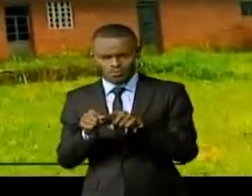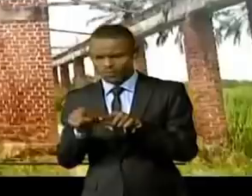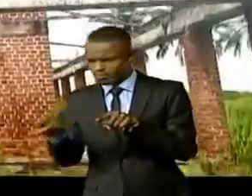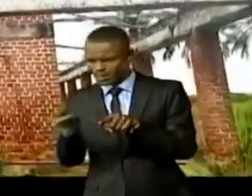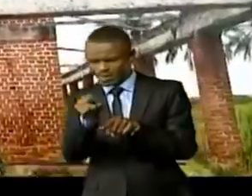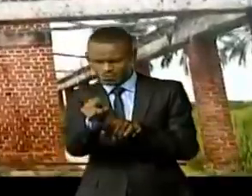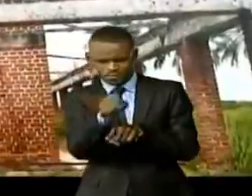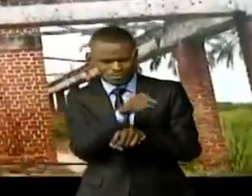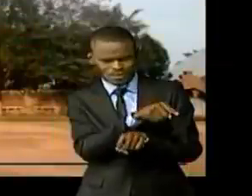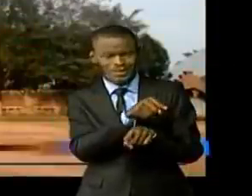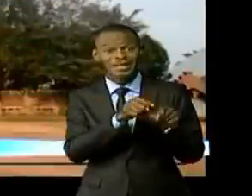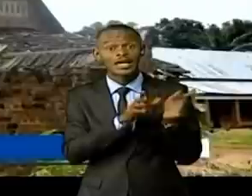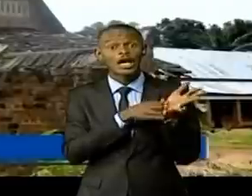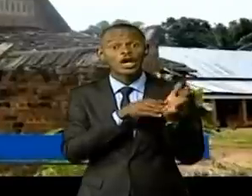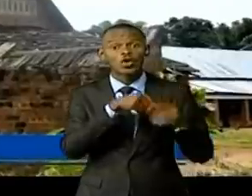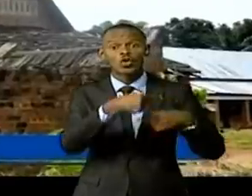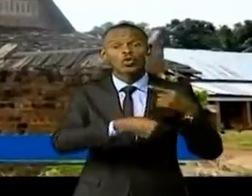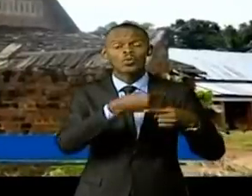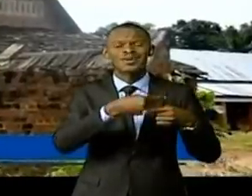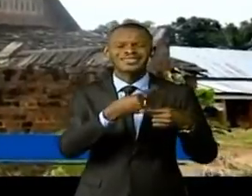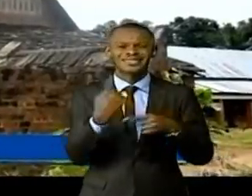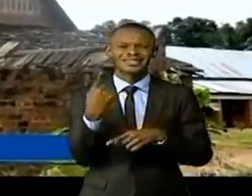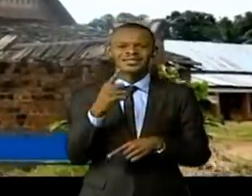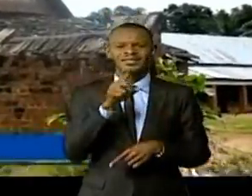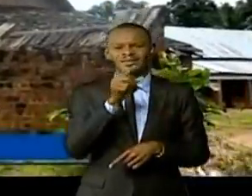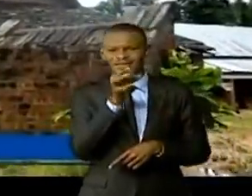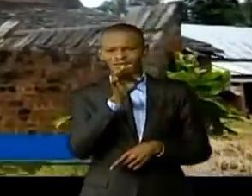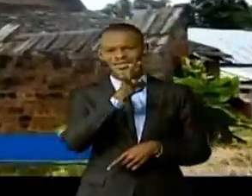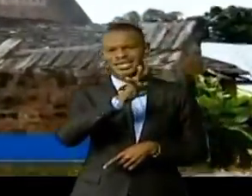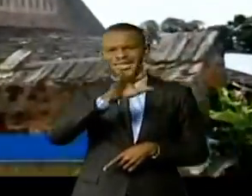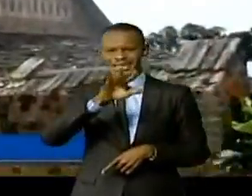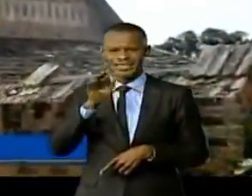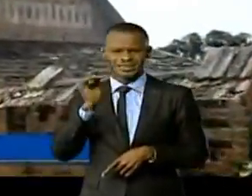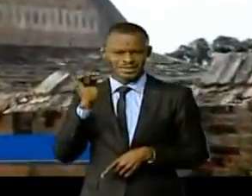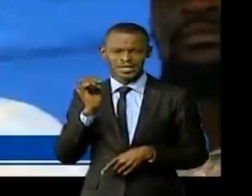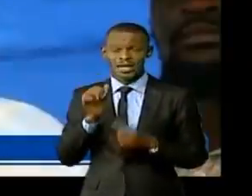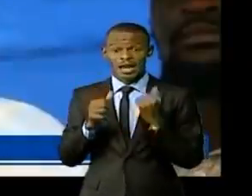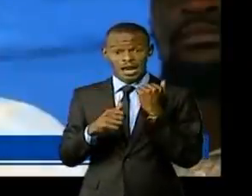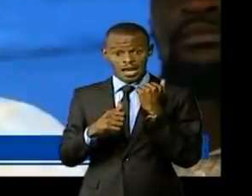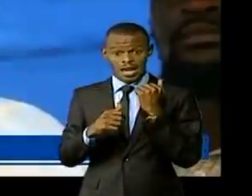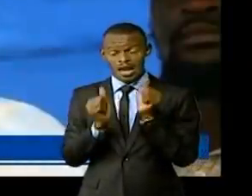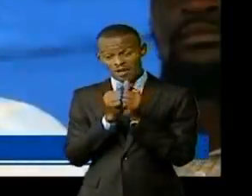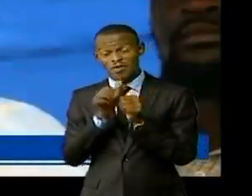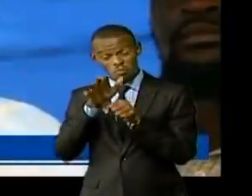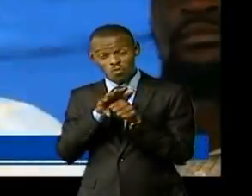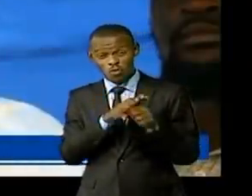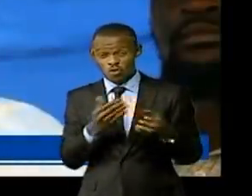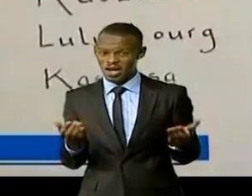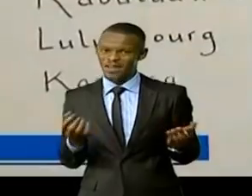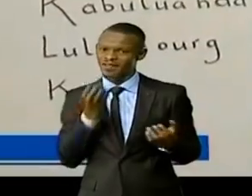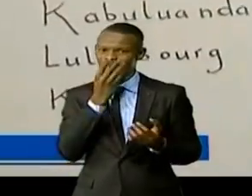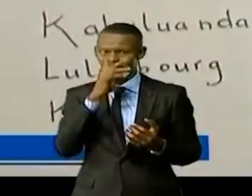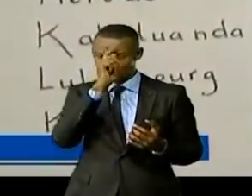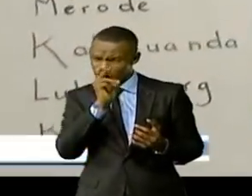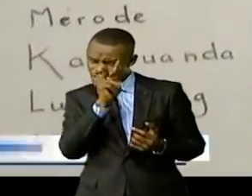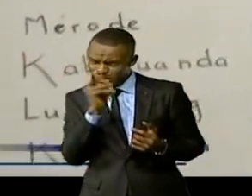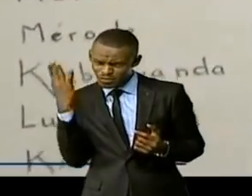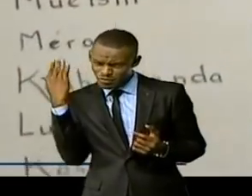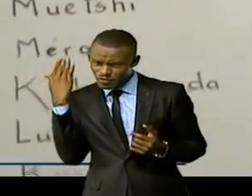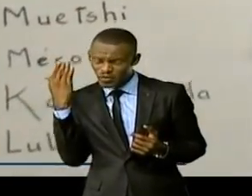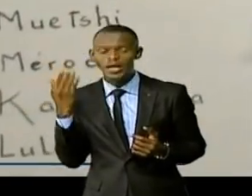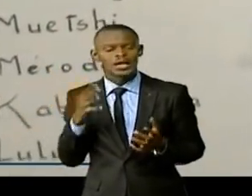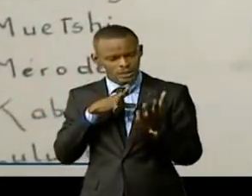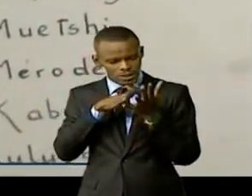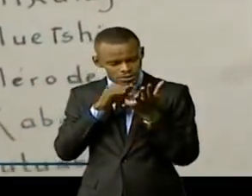en 1947 avec le premier élève constitué de la sélection d'élite dont était Tshisekedi, comme l'indique ses registres de premiers